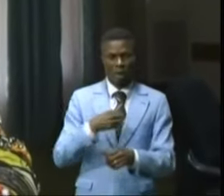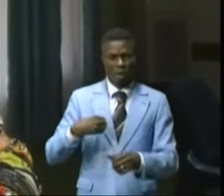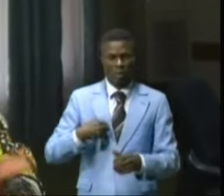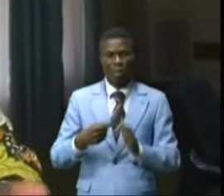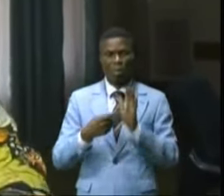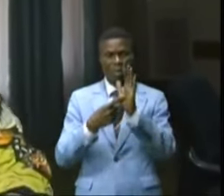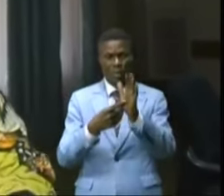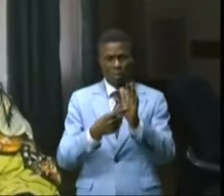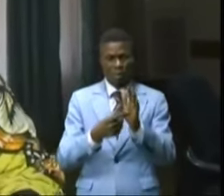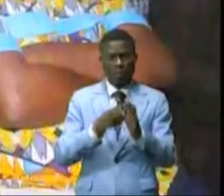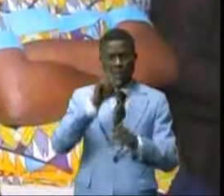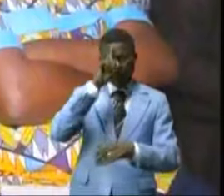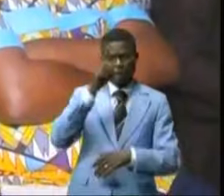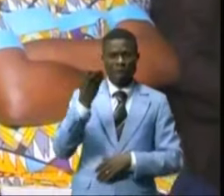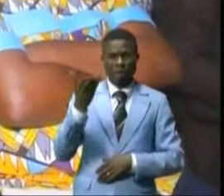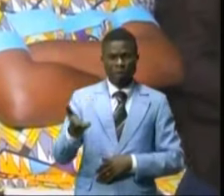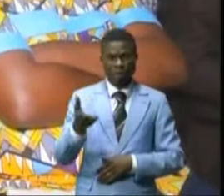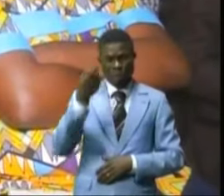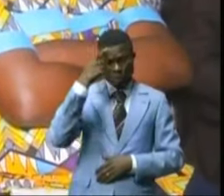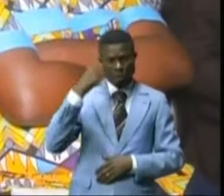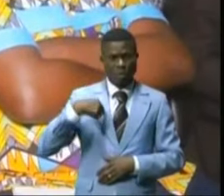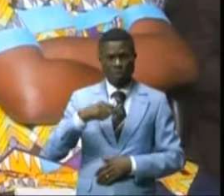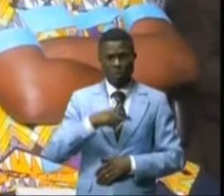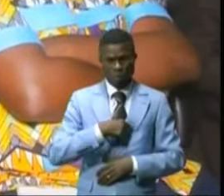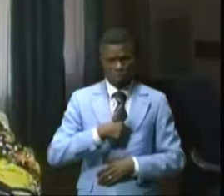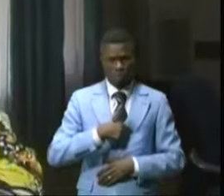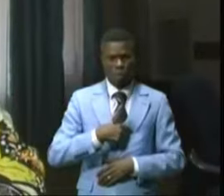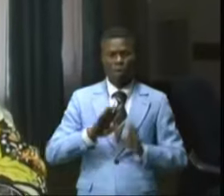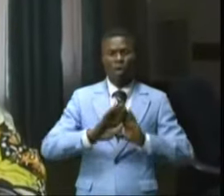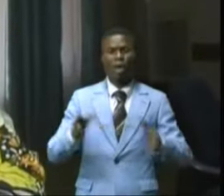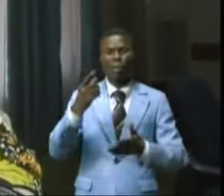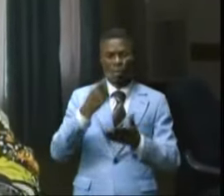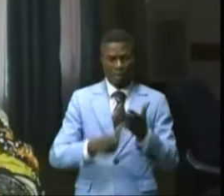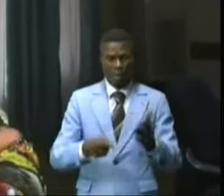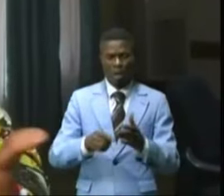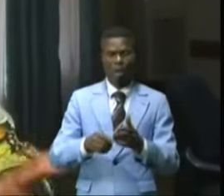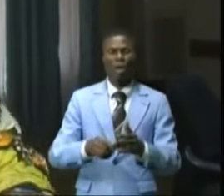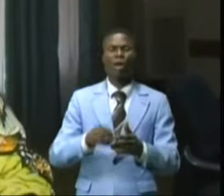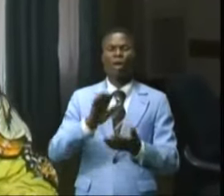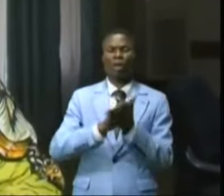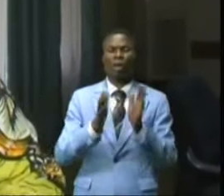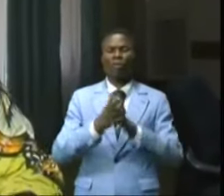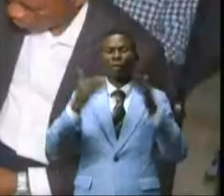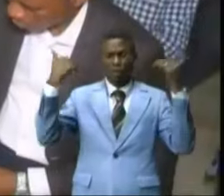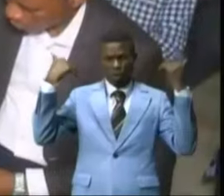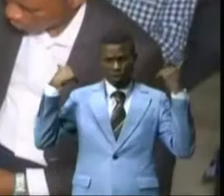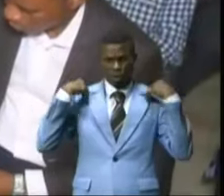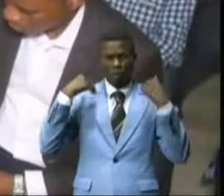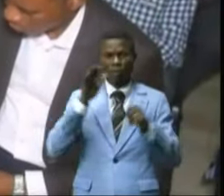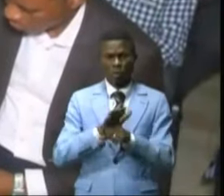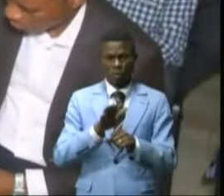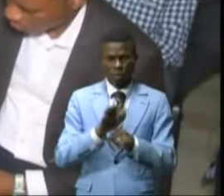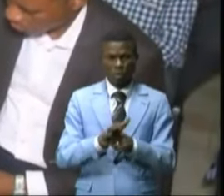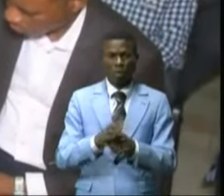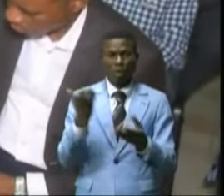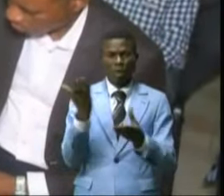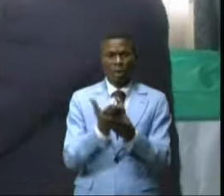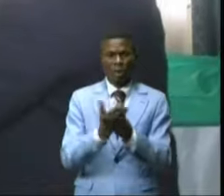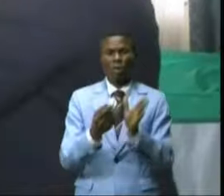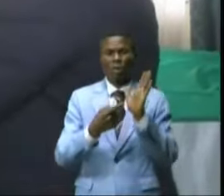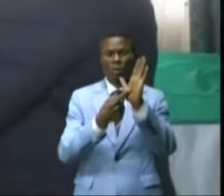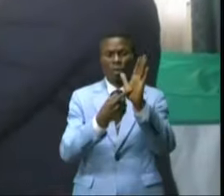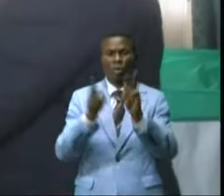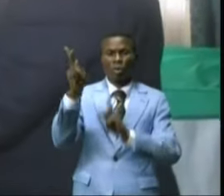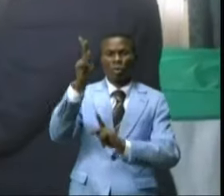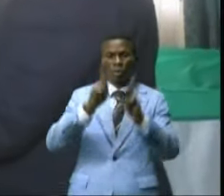sa compétence pour que nous aussi les femmes nous puissions occuper nos postes de commandement. Ces documents ont été présentés au